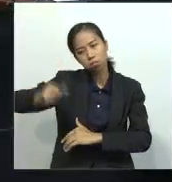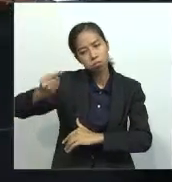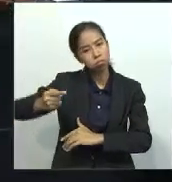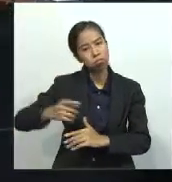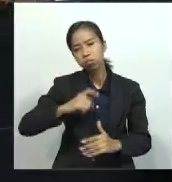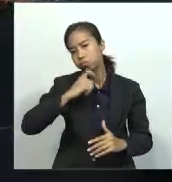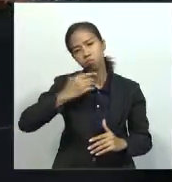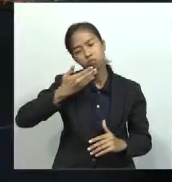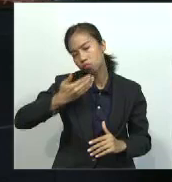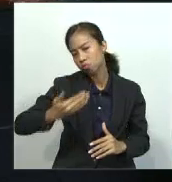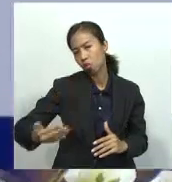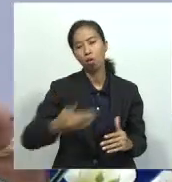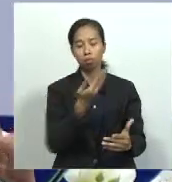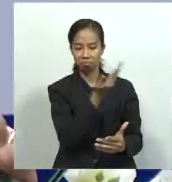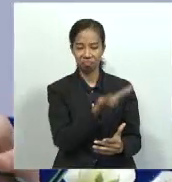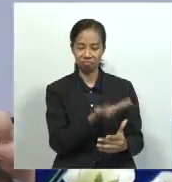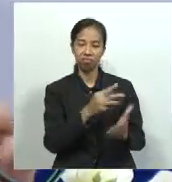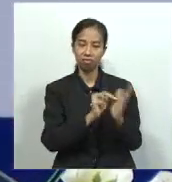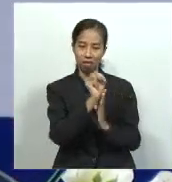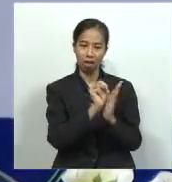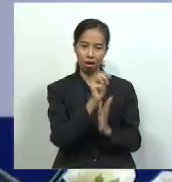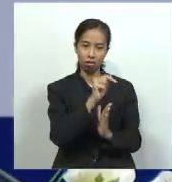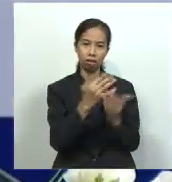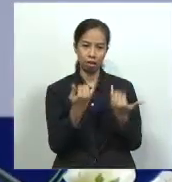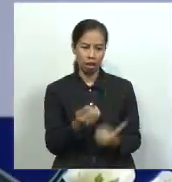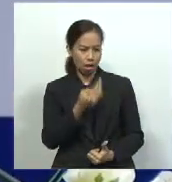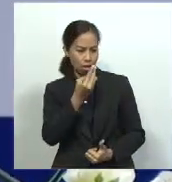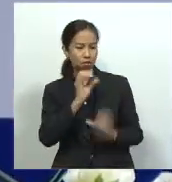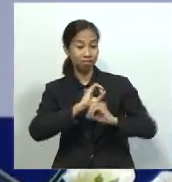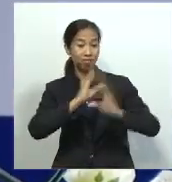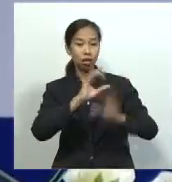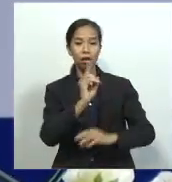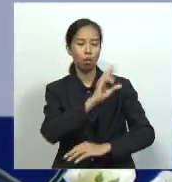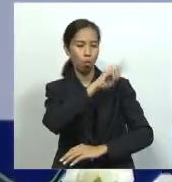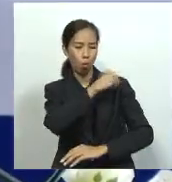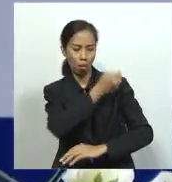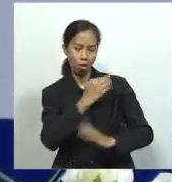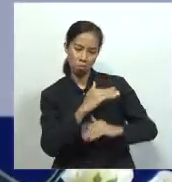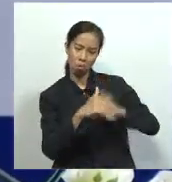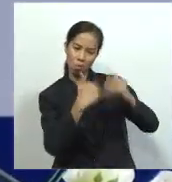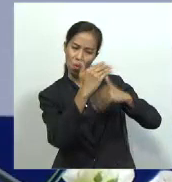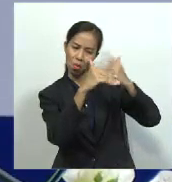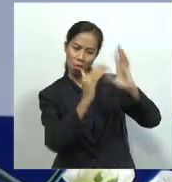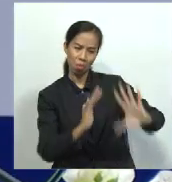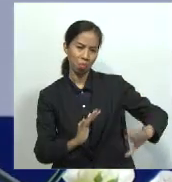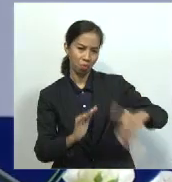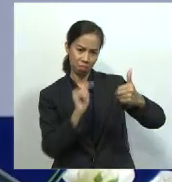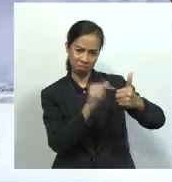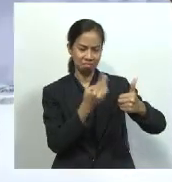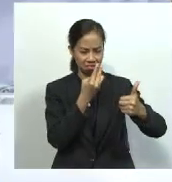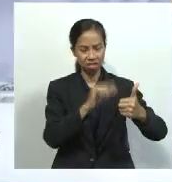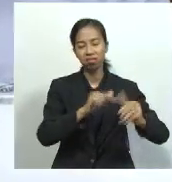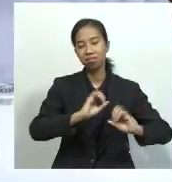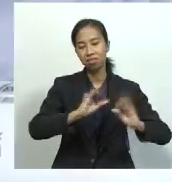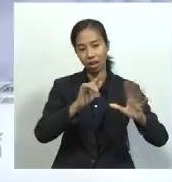ะเห็นได้ถึงความมุ่งมั่นในการพัฒนาคุณภาพโรงพยาบาลอย่างต่อเนื่องแล้วก็นำกระบวนการมาตรฐาน